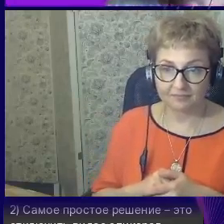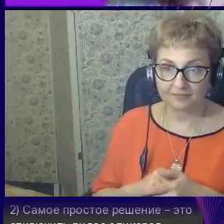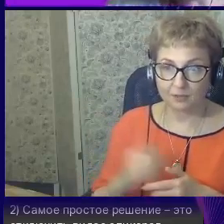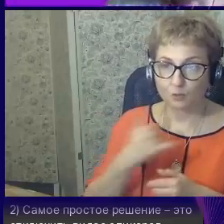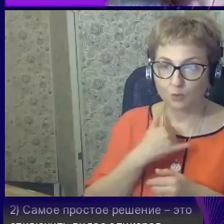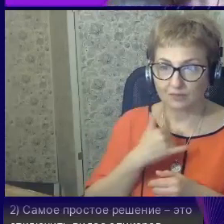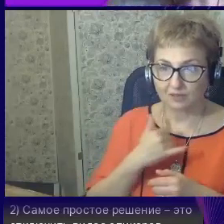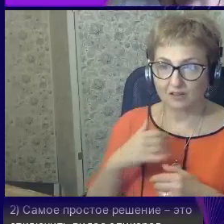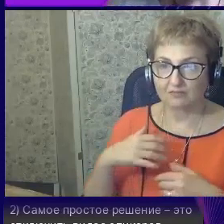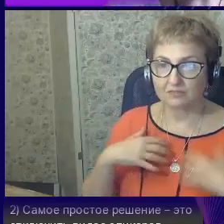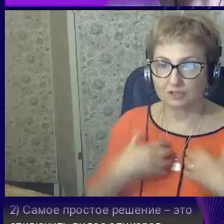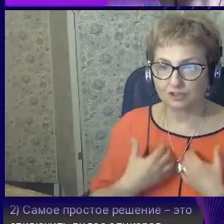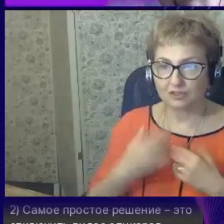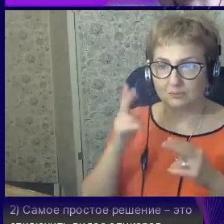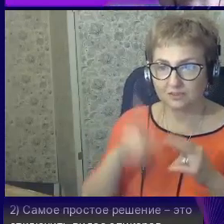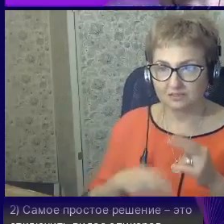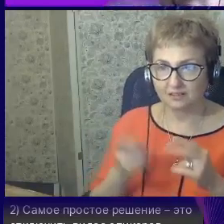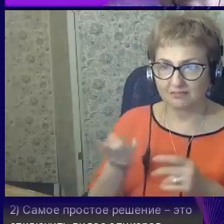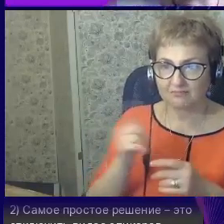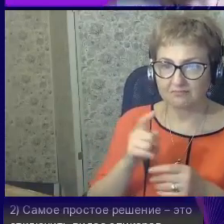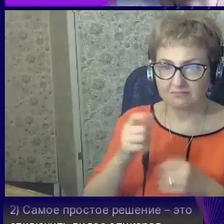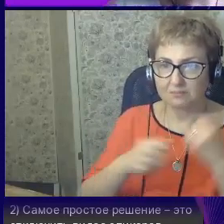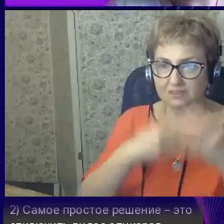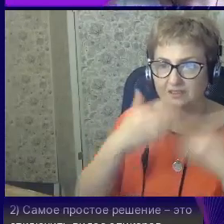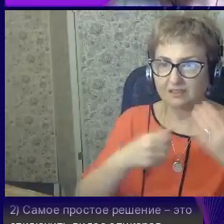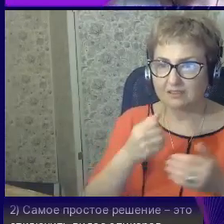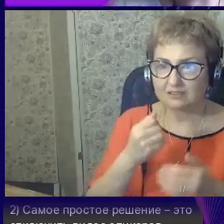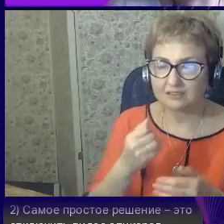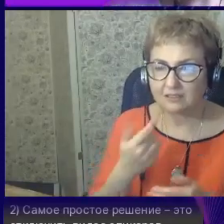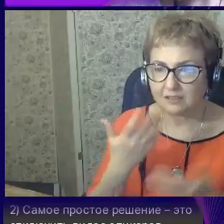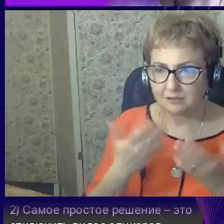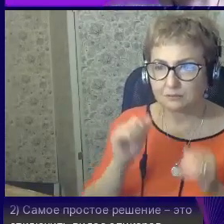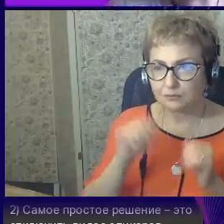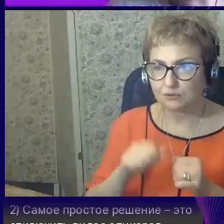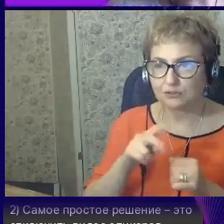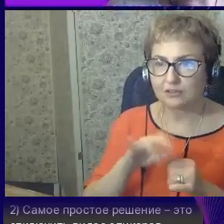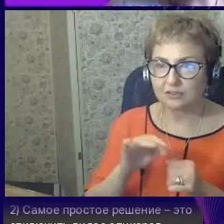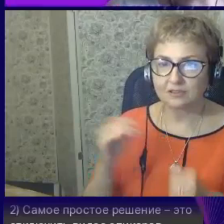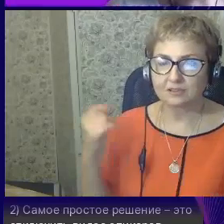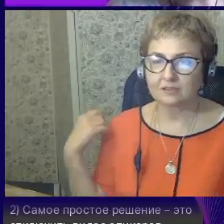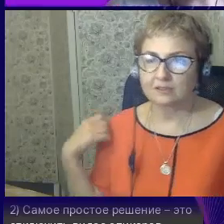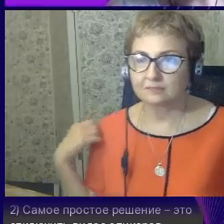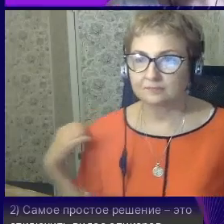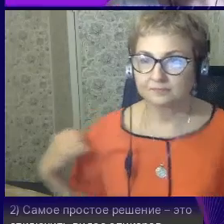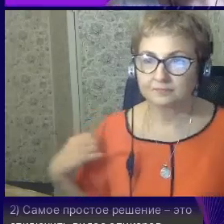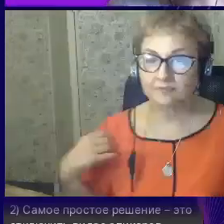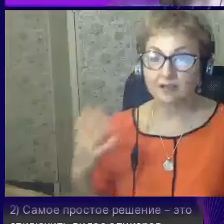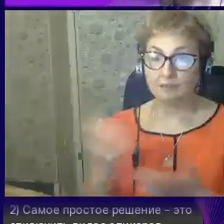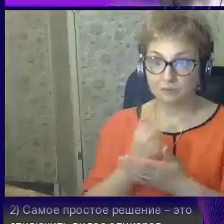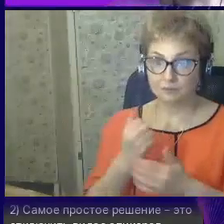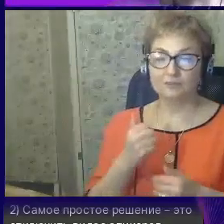Коллеги, у меня, к сожалению, перестала листаться презентация. Вот, можно ли что-то с этим сделать? Ага,